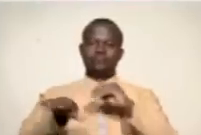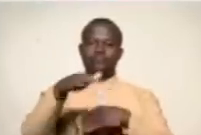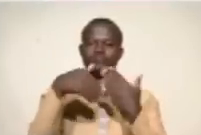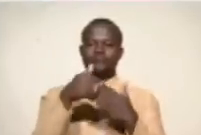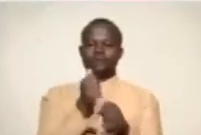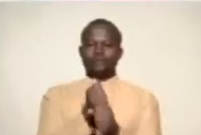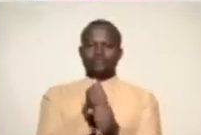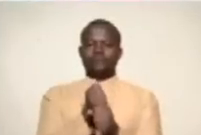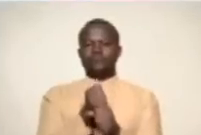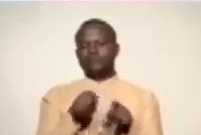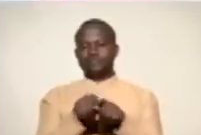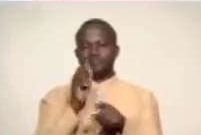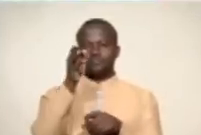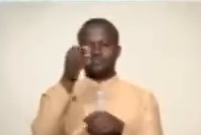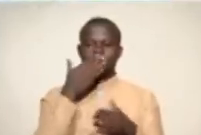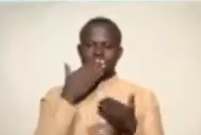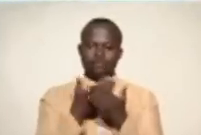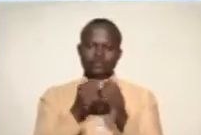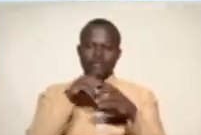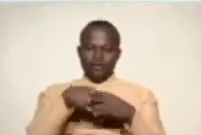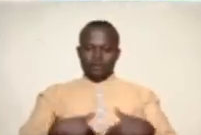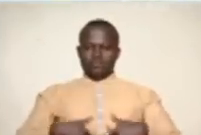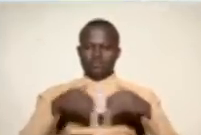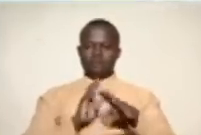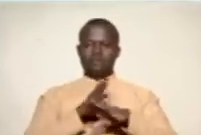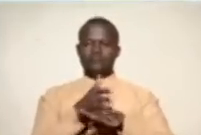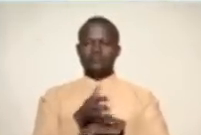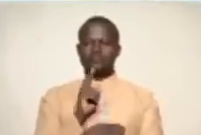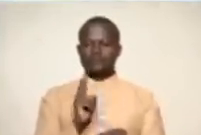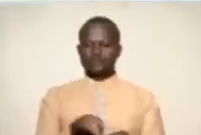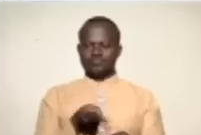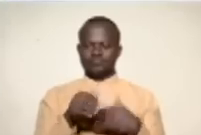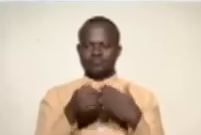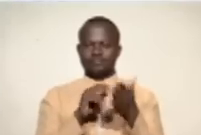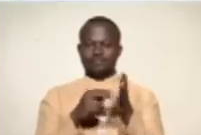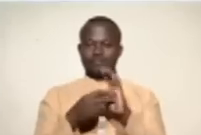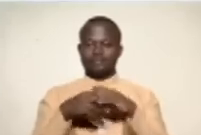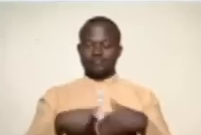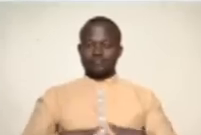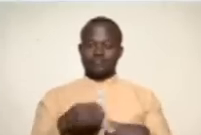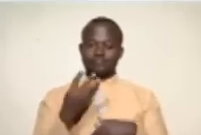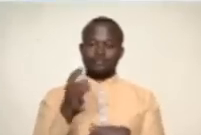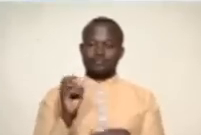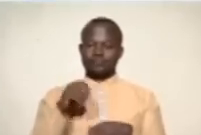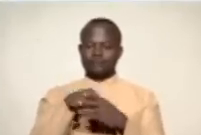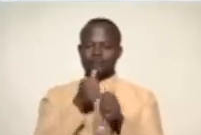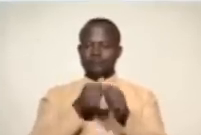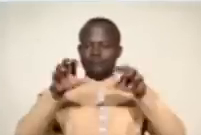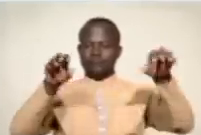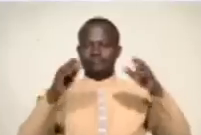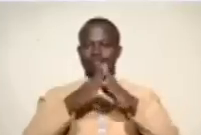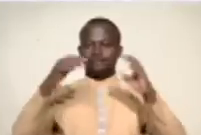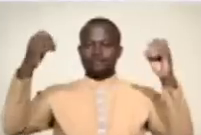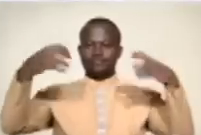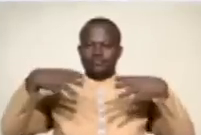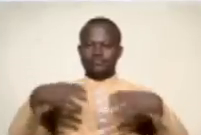n'umurimo unoze nk'inkingi y'ahazaza heza yitabiriwe n'urubyiruko rukabaka 2000, ni ukuvuga urubyiruko 400 muri buri ntara n'umujyi wa